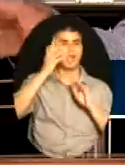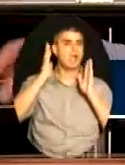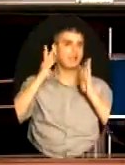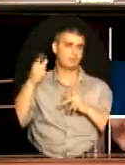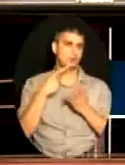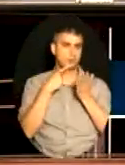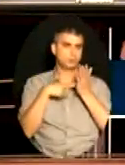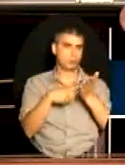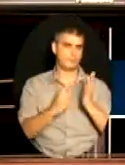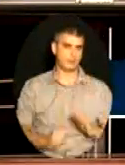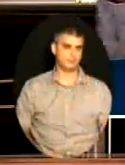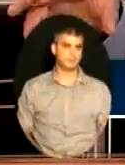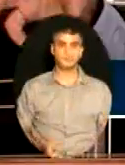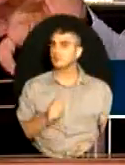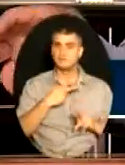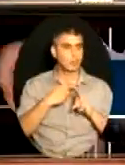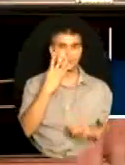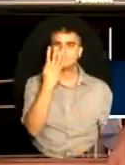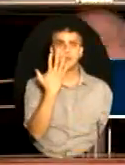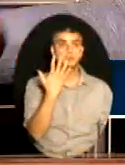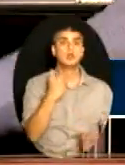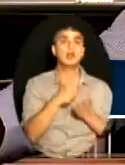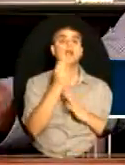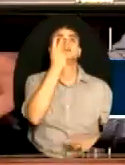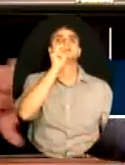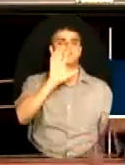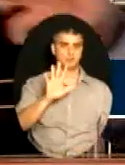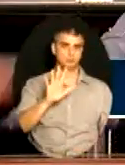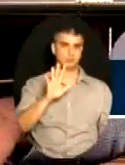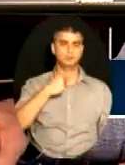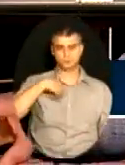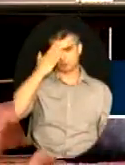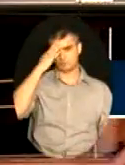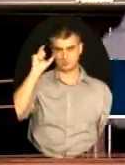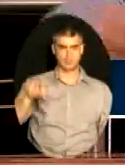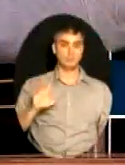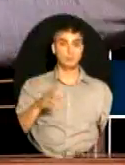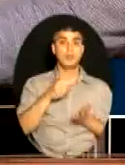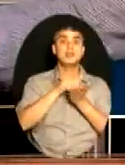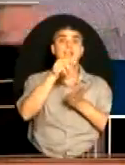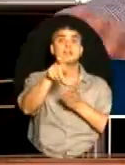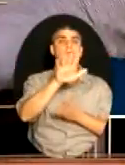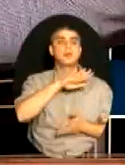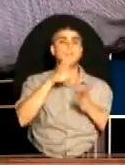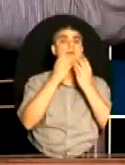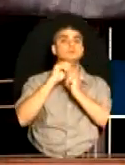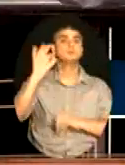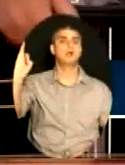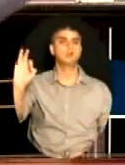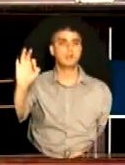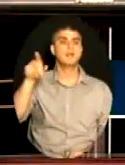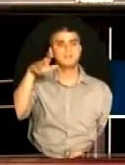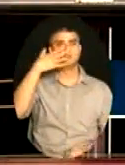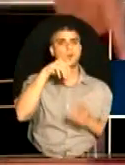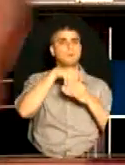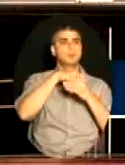כדוגמה אמרתי. ולא רק 4-5, אלא להרחיק 25, שאנחנו מכירים אותם, תרחיקו אותם מבני המשפחה, ושהם